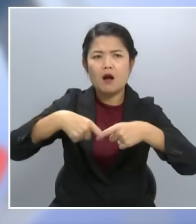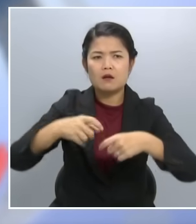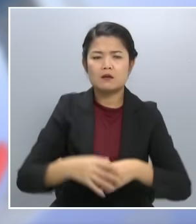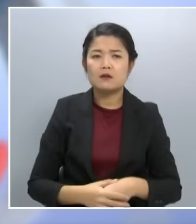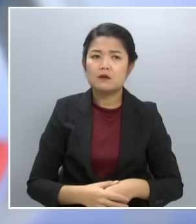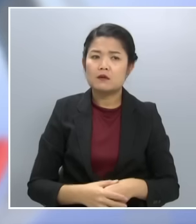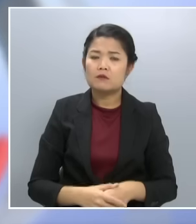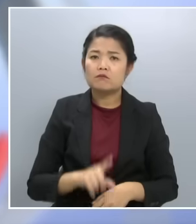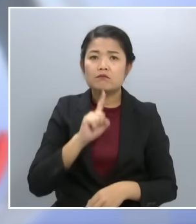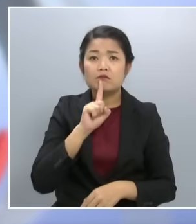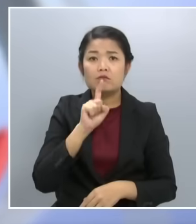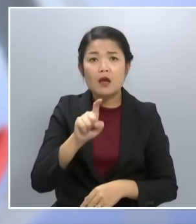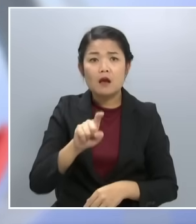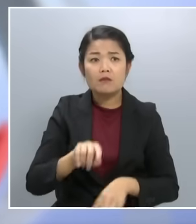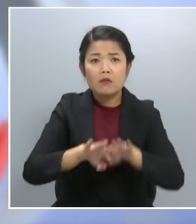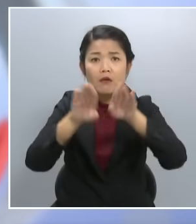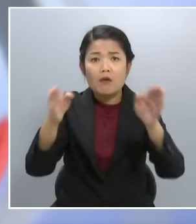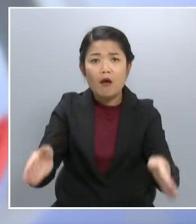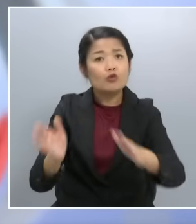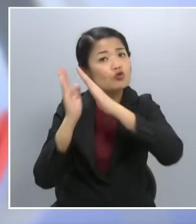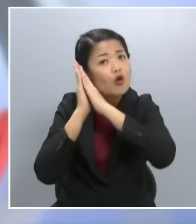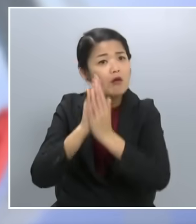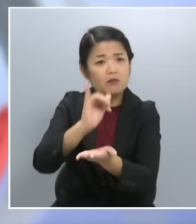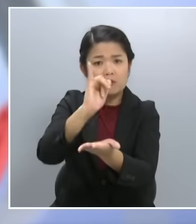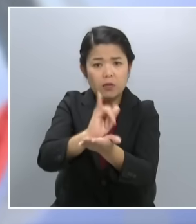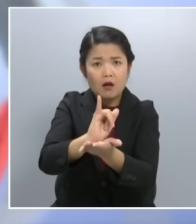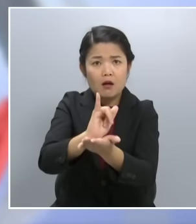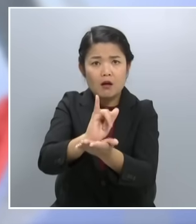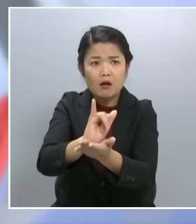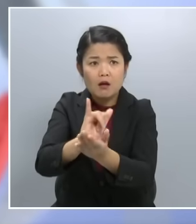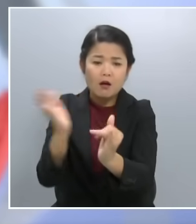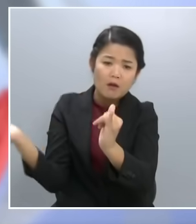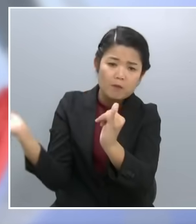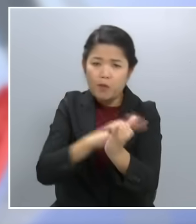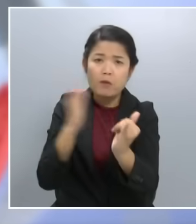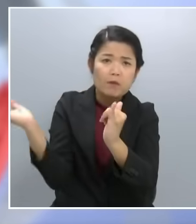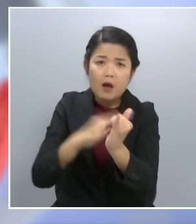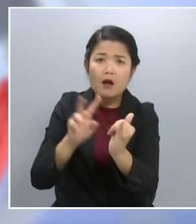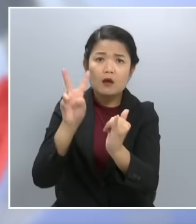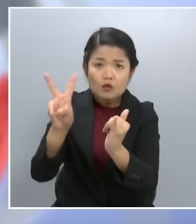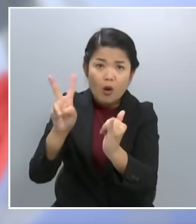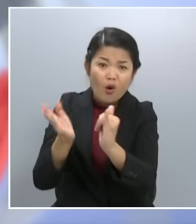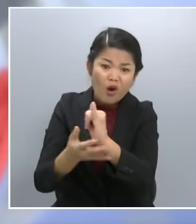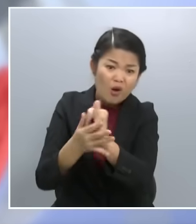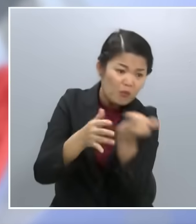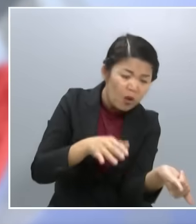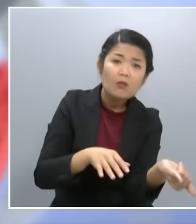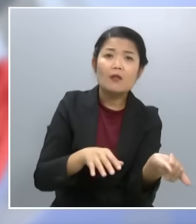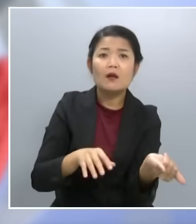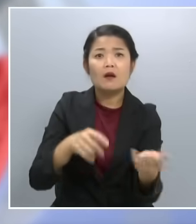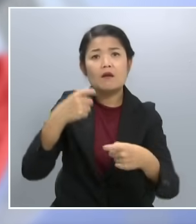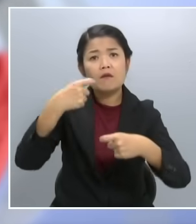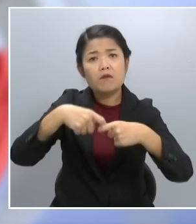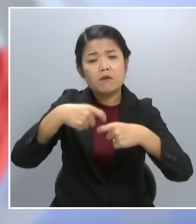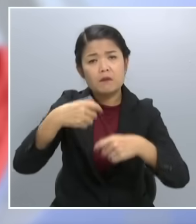นอนอยู่บนเตียงแล้วโดนแฟนตบ 2ทีแล้วตกเตตกมาเตียงเนี่ยเราก็ชักมันเป็นไปได้ยากอ่ะค่ะคือเค้า